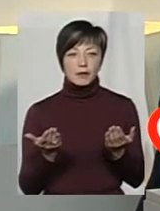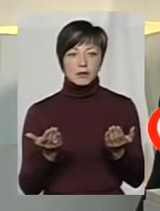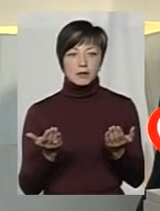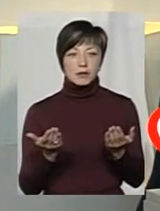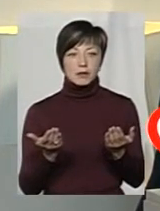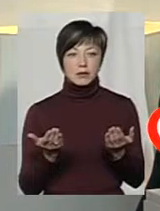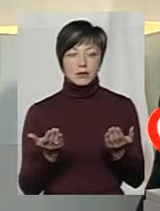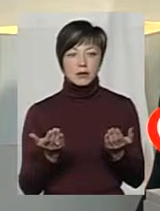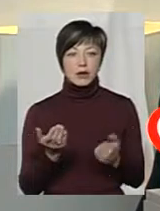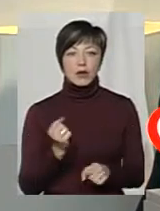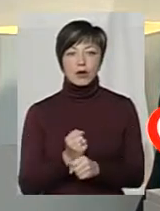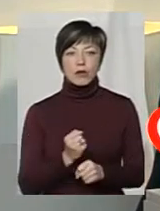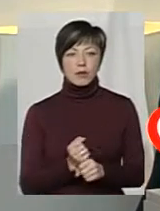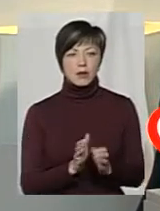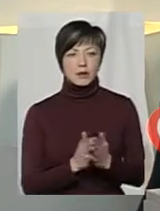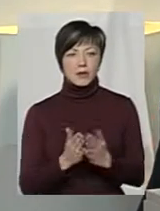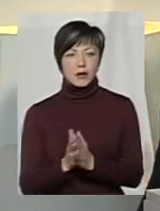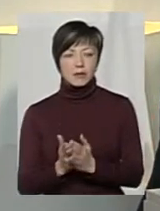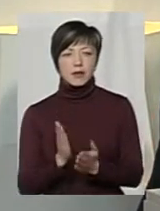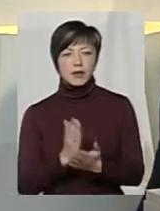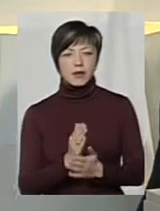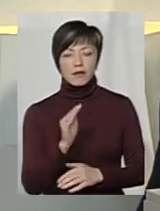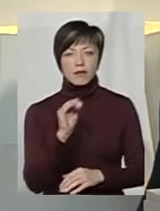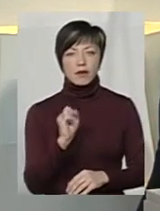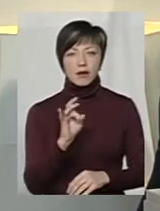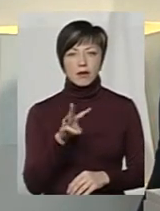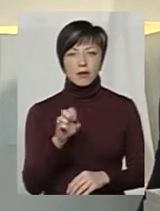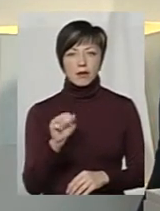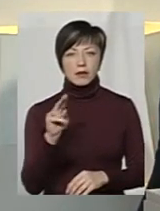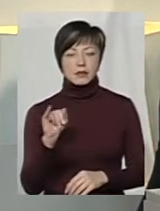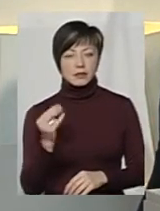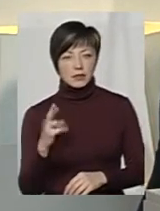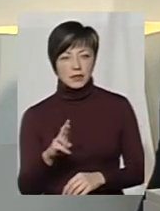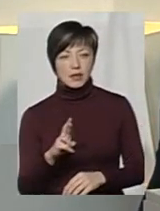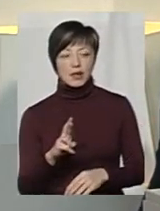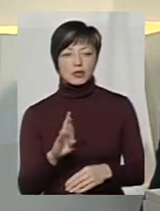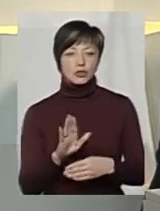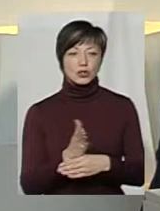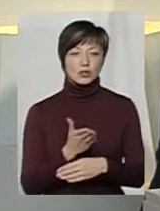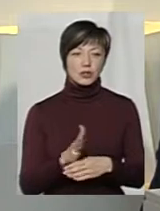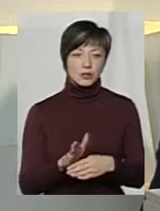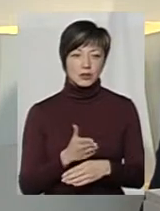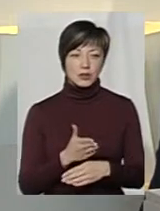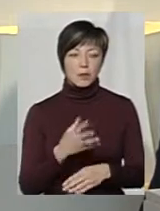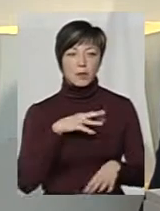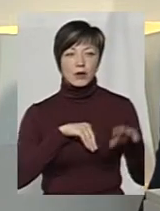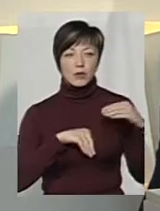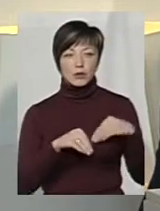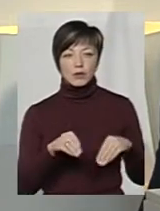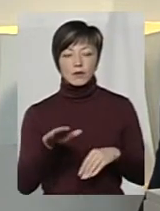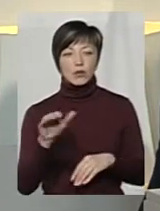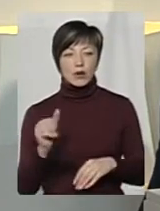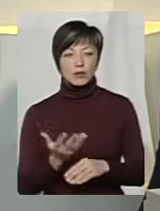робить там папки, є фармація, фірма фармація. Частину, значить, прибутку від